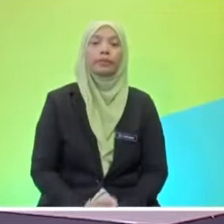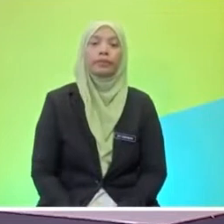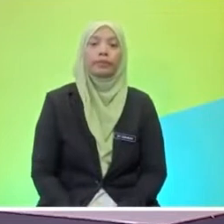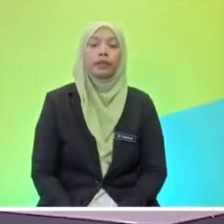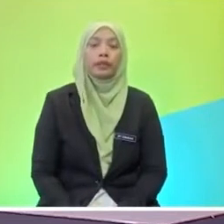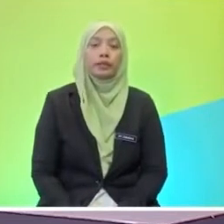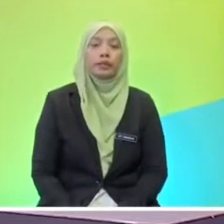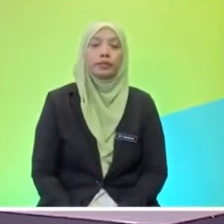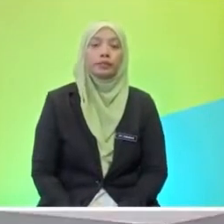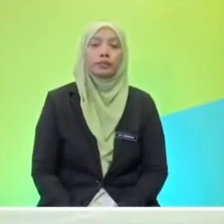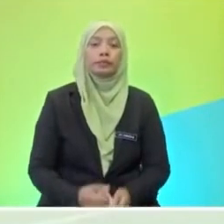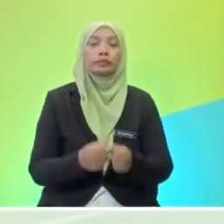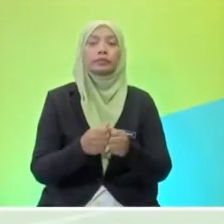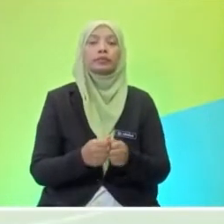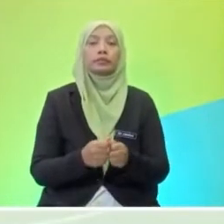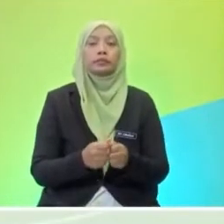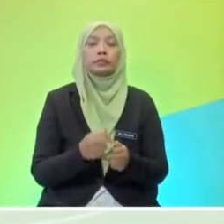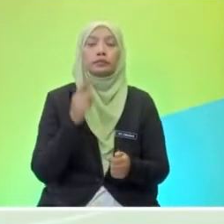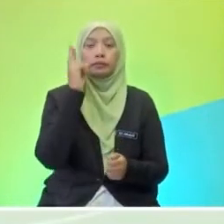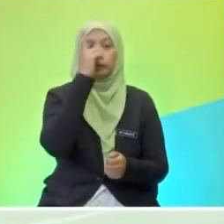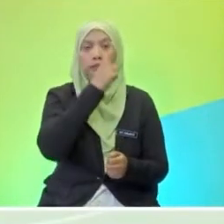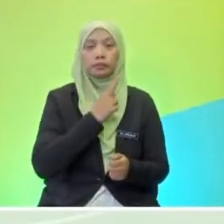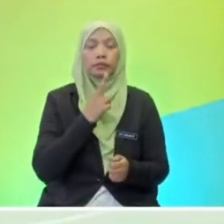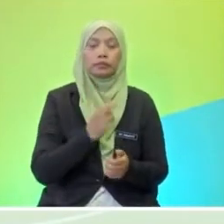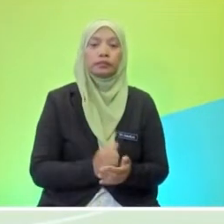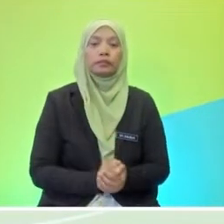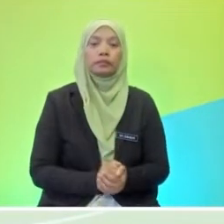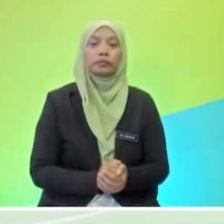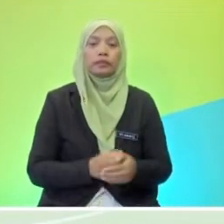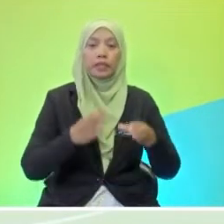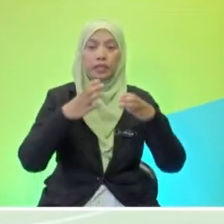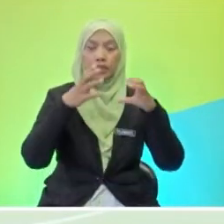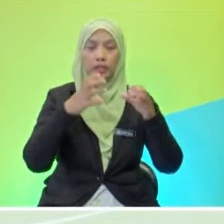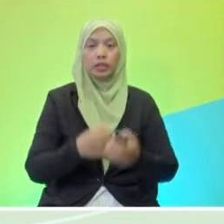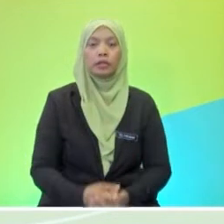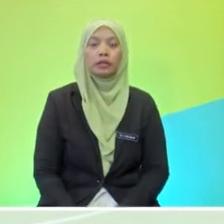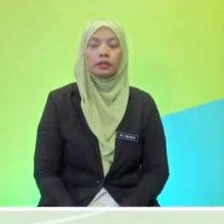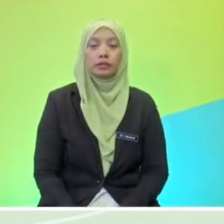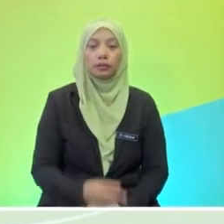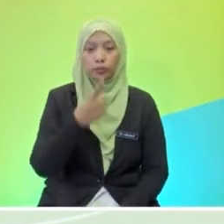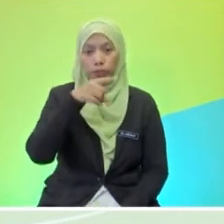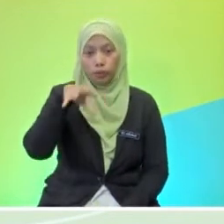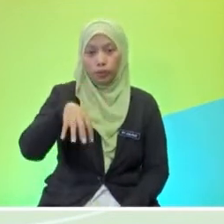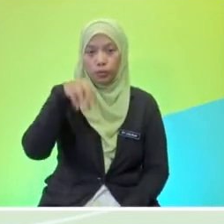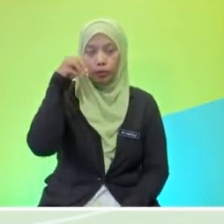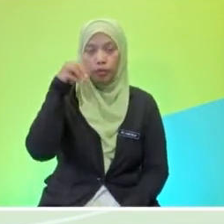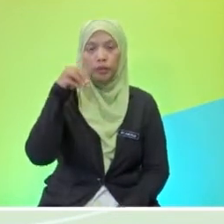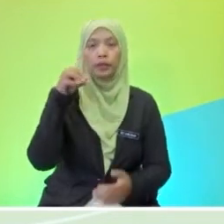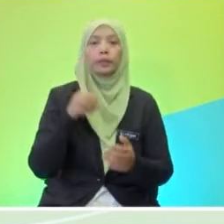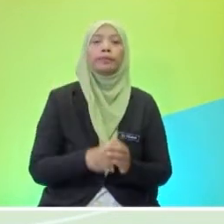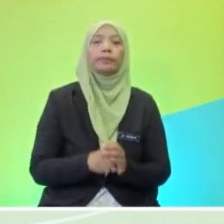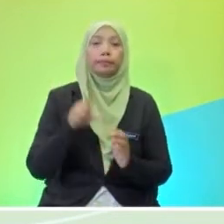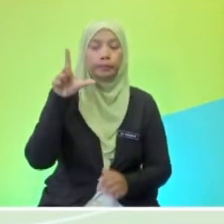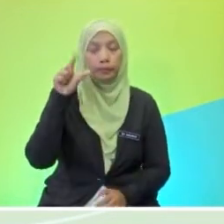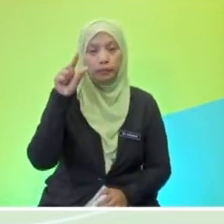kita tengok Jo Berikut merupakan pernyataan tentang kaidah sistem kutipan sistem kutipan itu